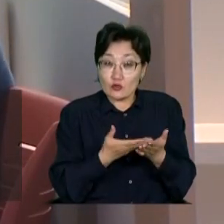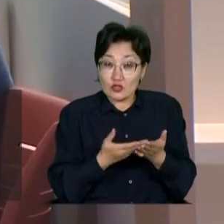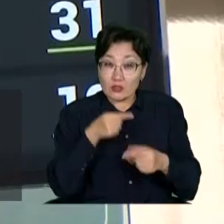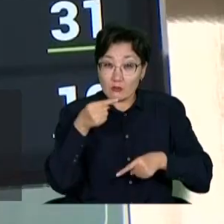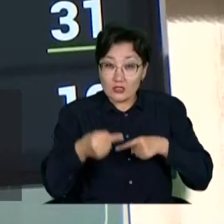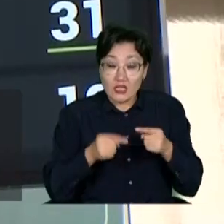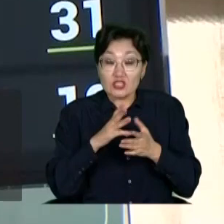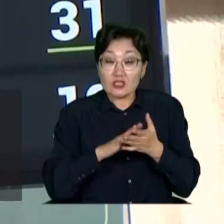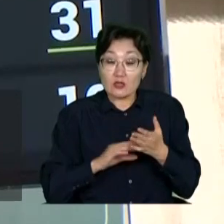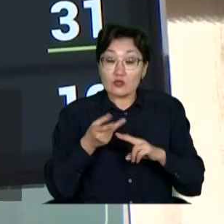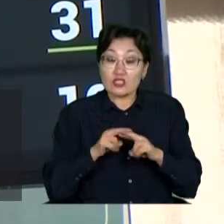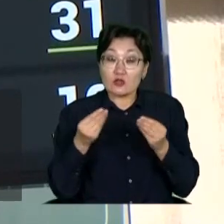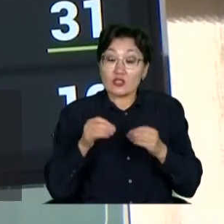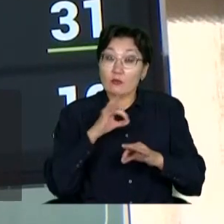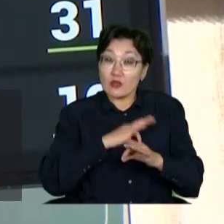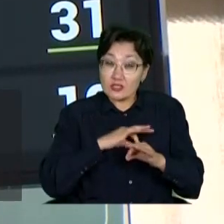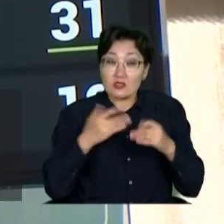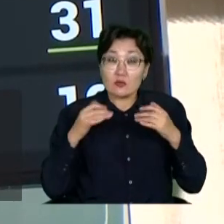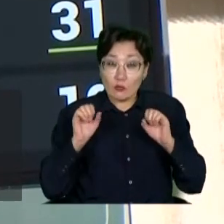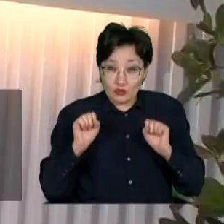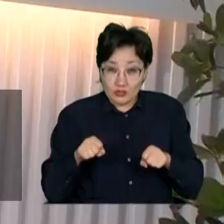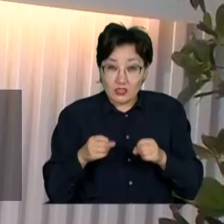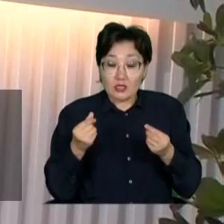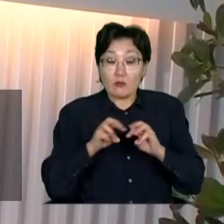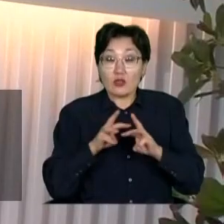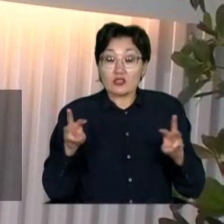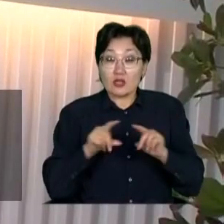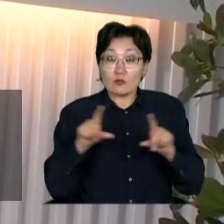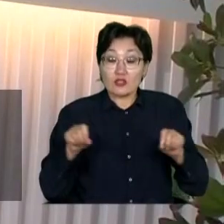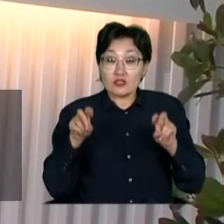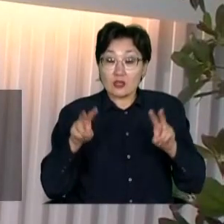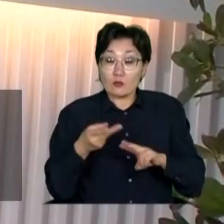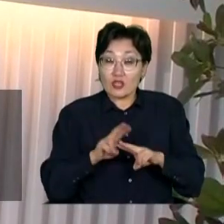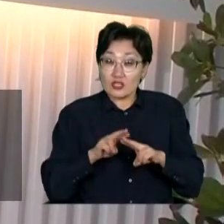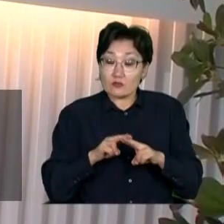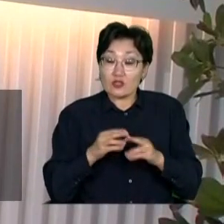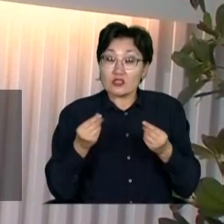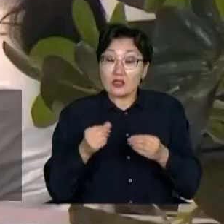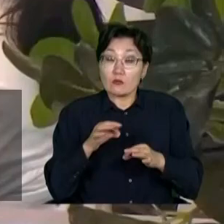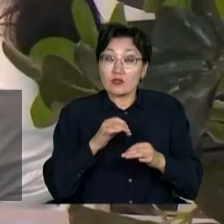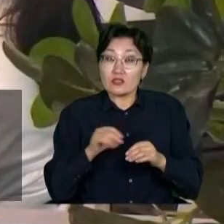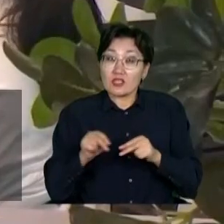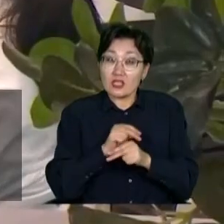арқылы әрі қарай сол ақшаны пайдаланса болады. Қаржы министрлігінің мамандары бұл ақшаны емдеу